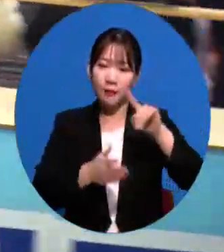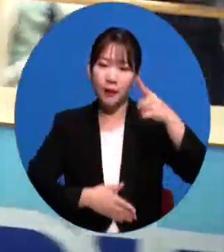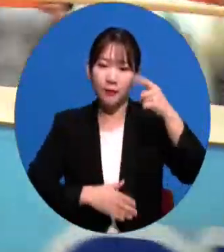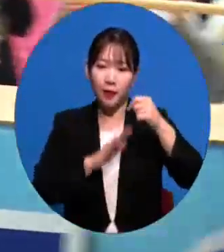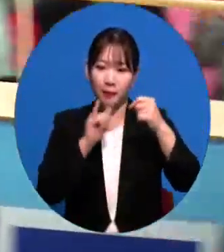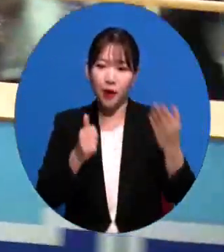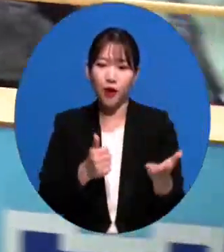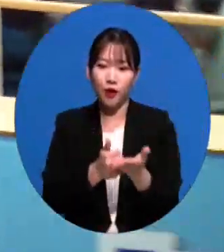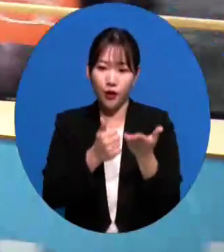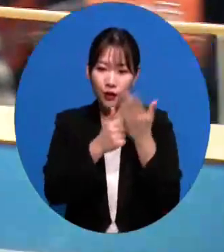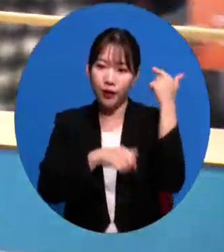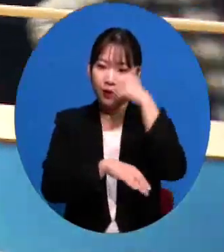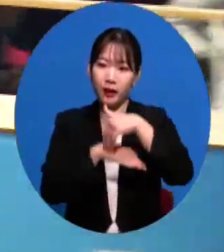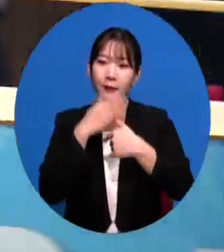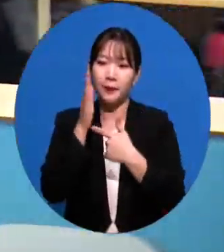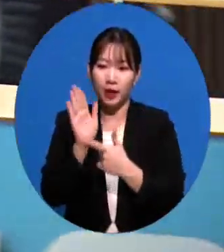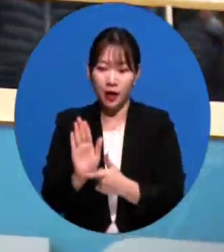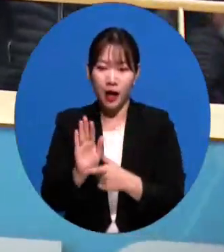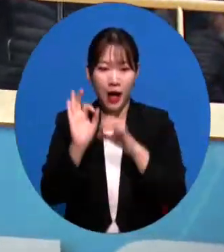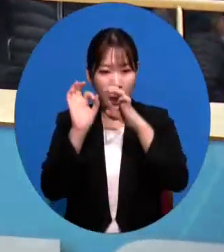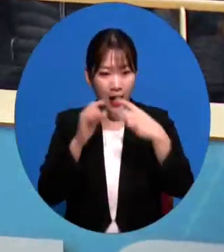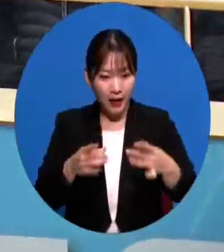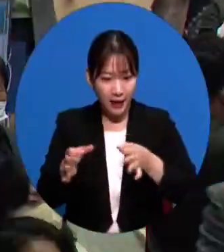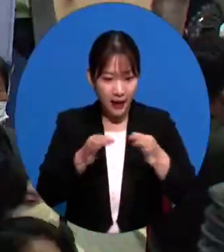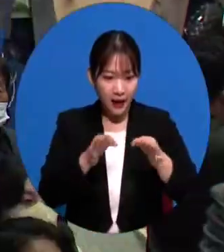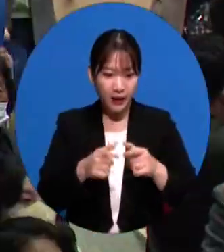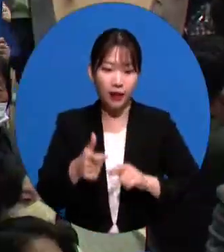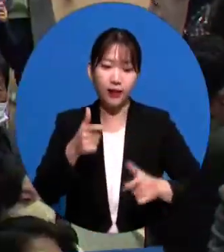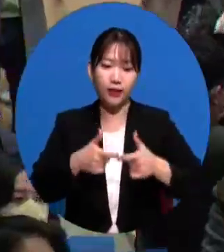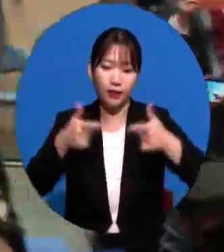명을 육성하겠다고 밝히고 할인 가맹점 확대